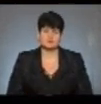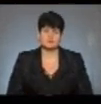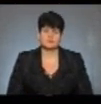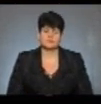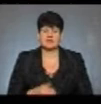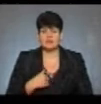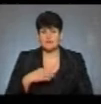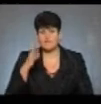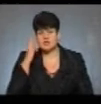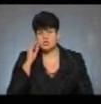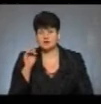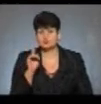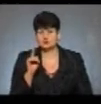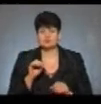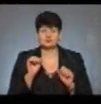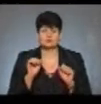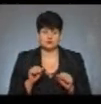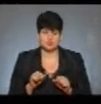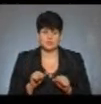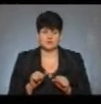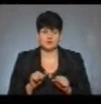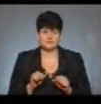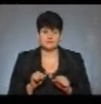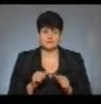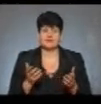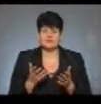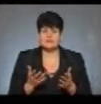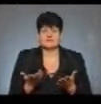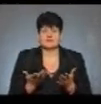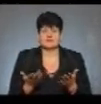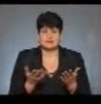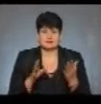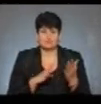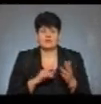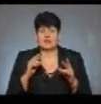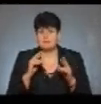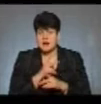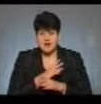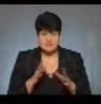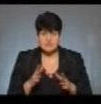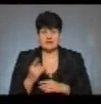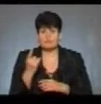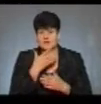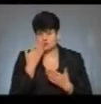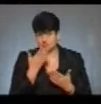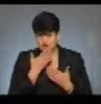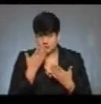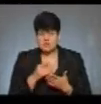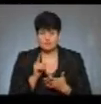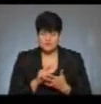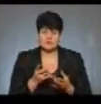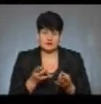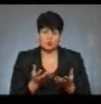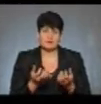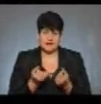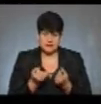Я вважаю, що, можливо, десь в якійсь мірі був неправильний, але в першому читанні повинно його було